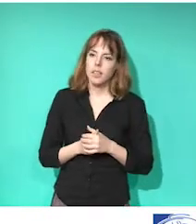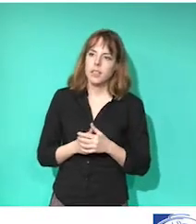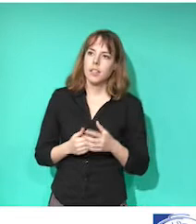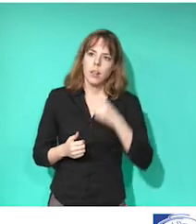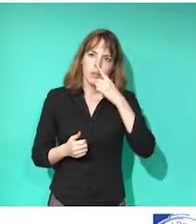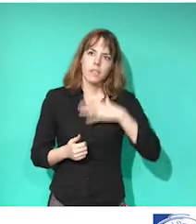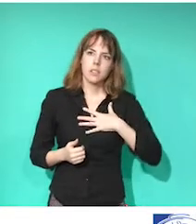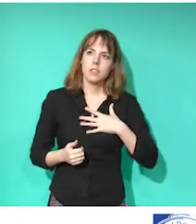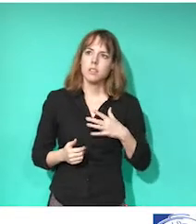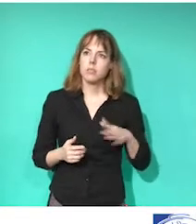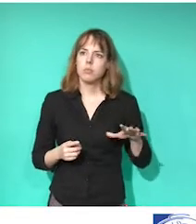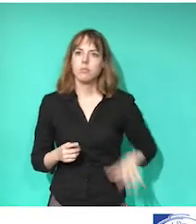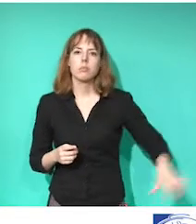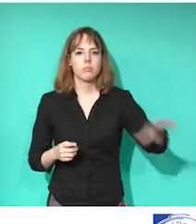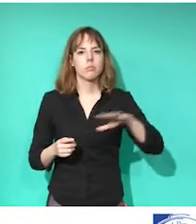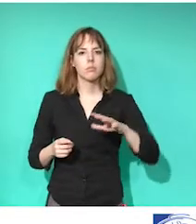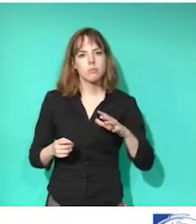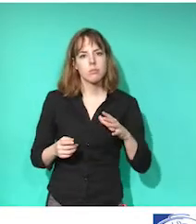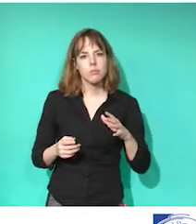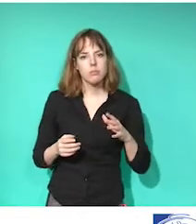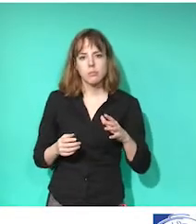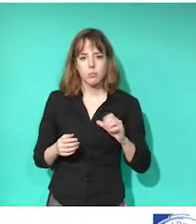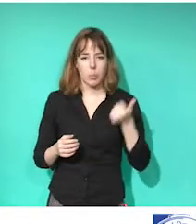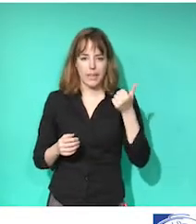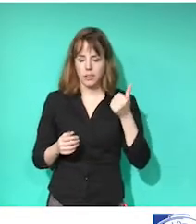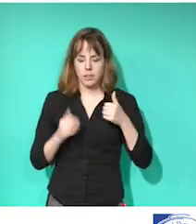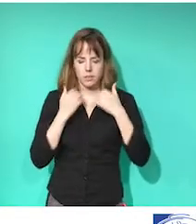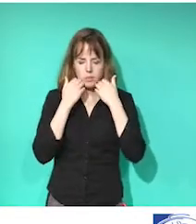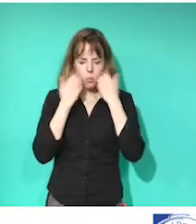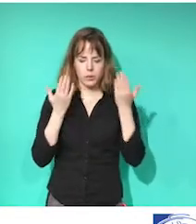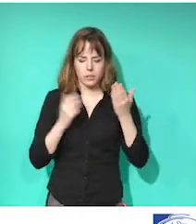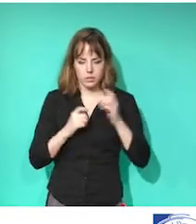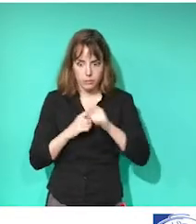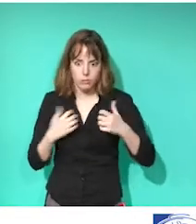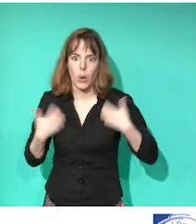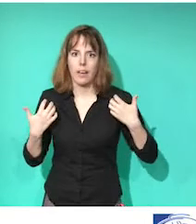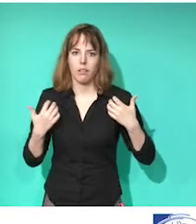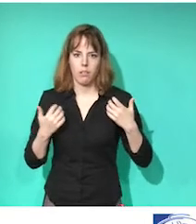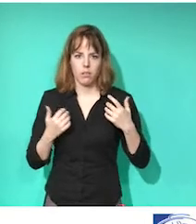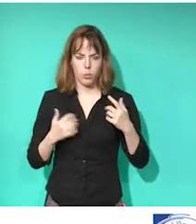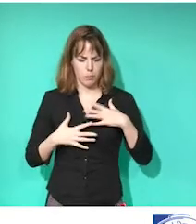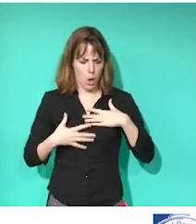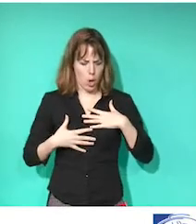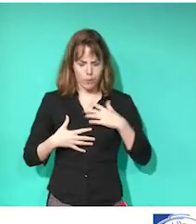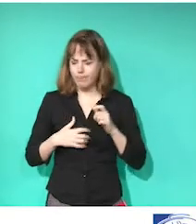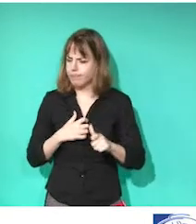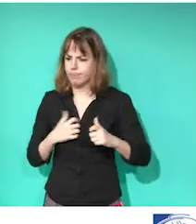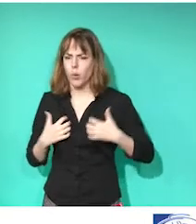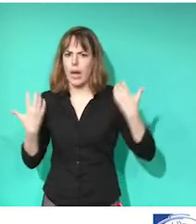société aujourd'hui le passage de la honte à la colère, de la peur à la colère. Et c'est